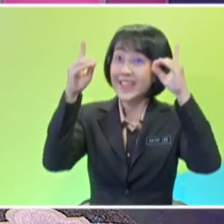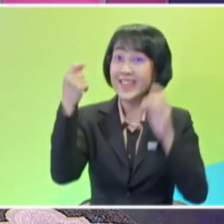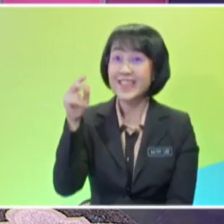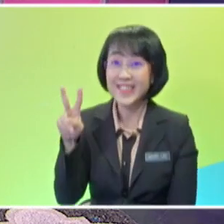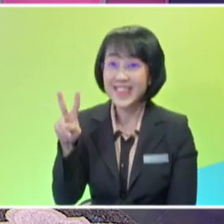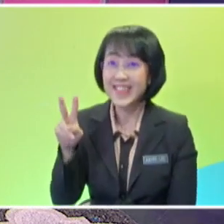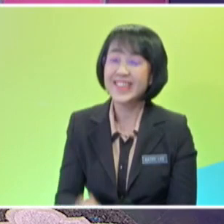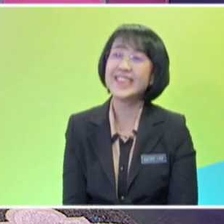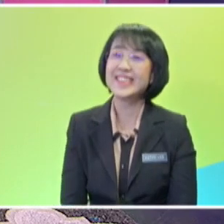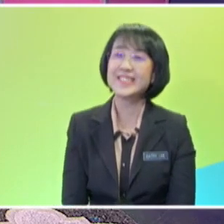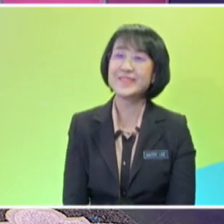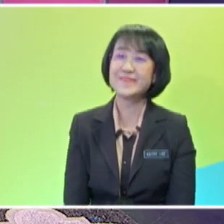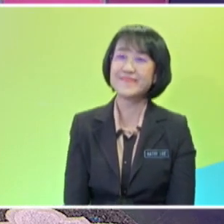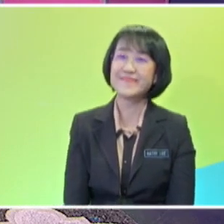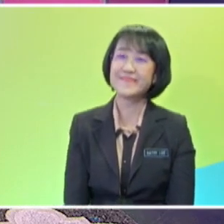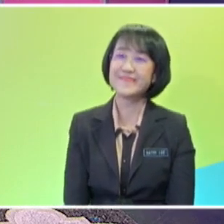sekarang